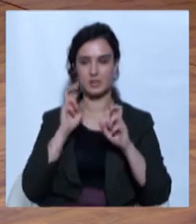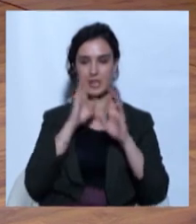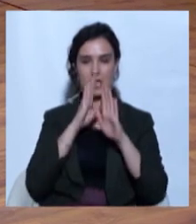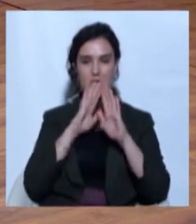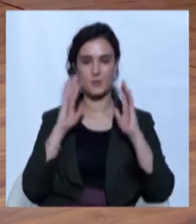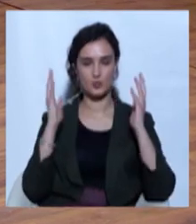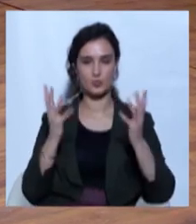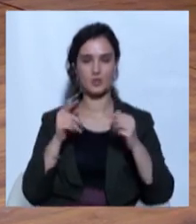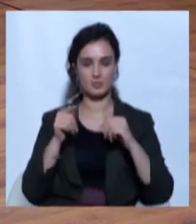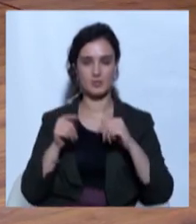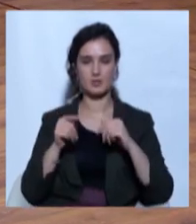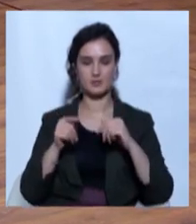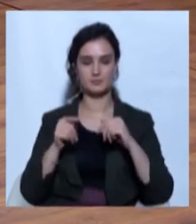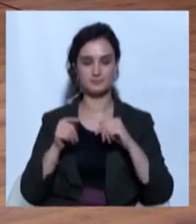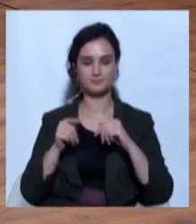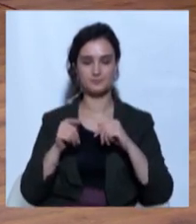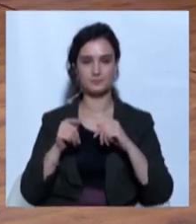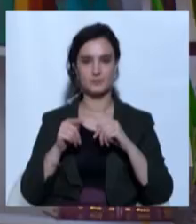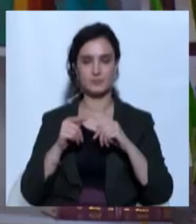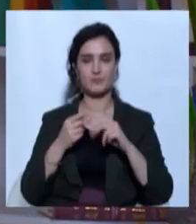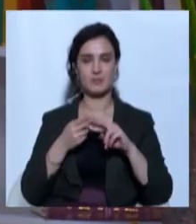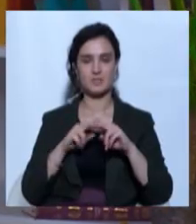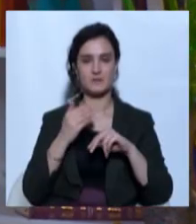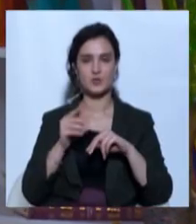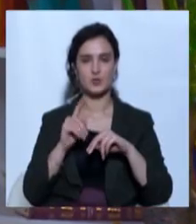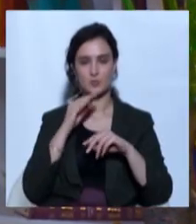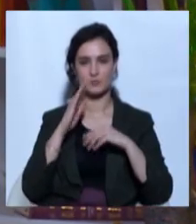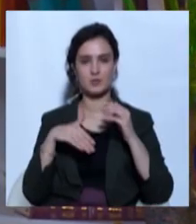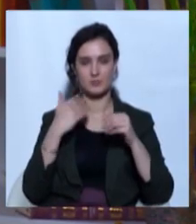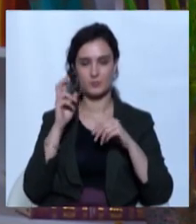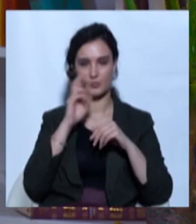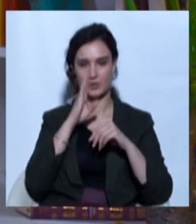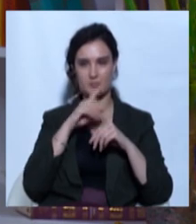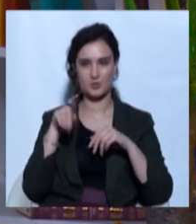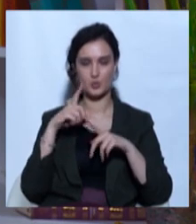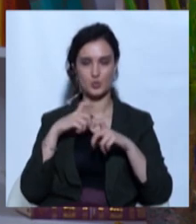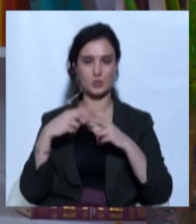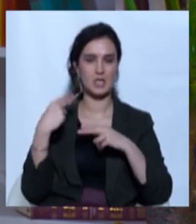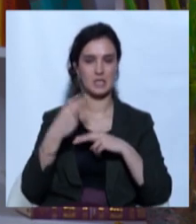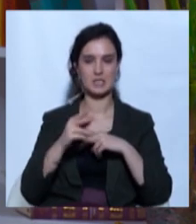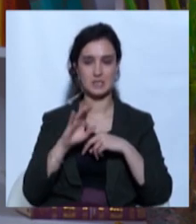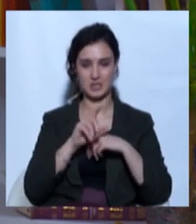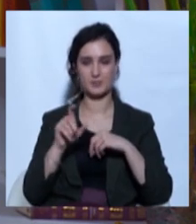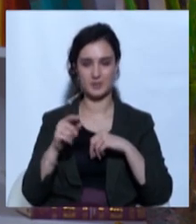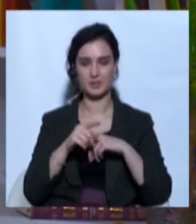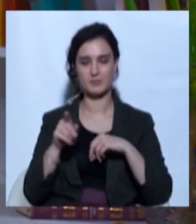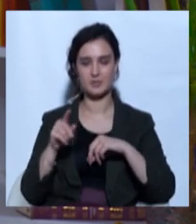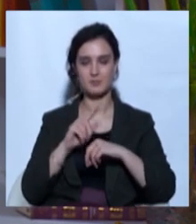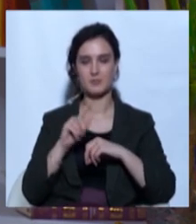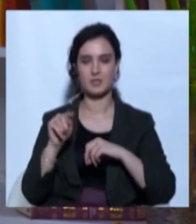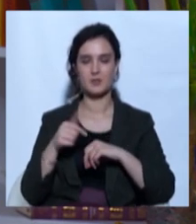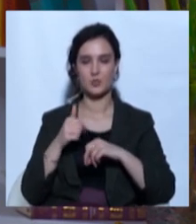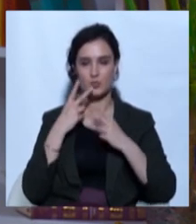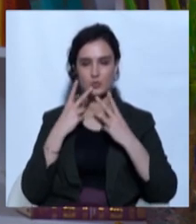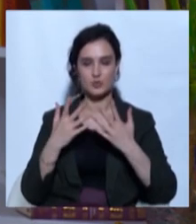გარემოს, ბუნებას, რათა შემდეგ ბუნებას შურია რეძია ადამიანებზე, მაგრამ